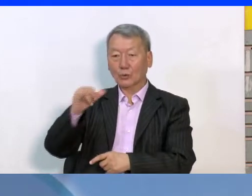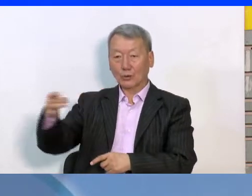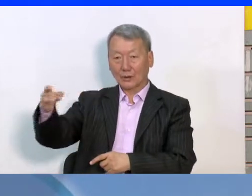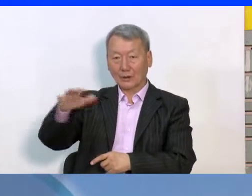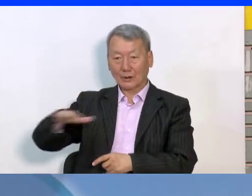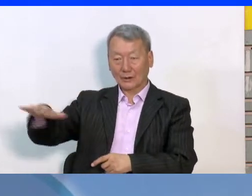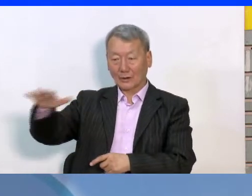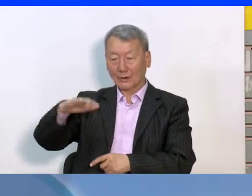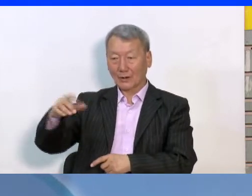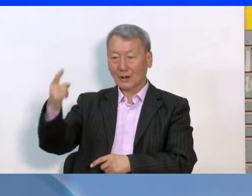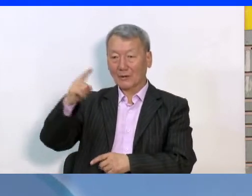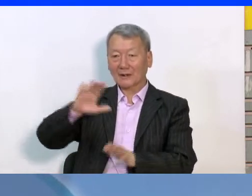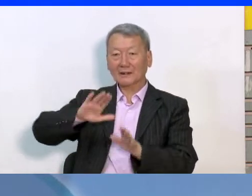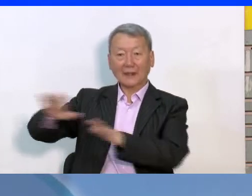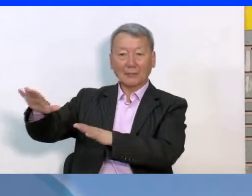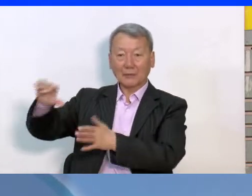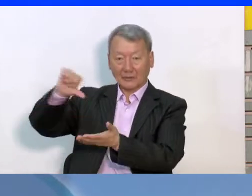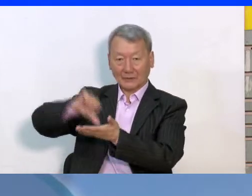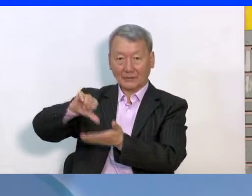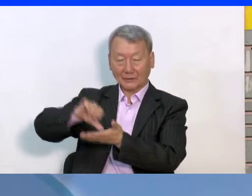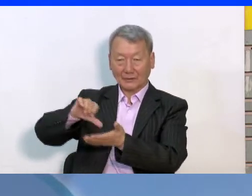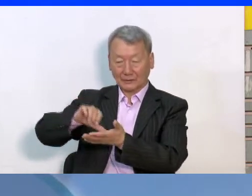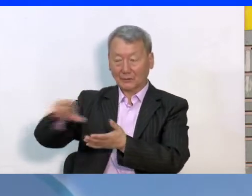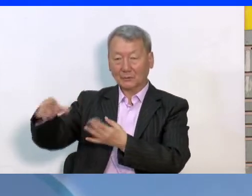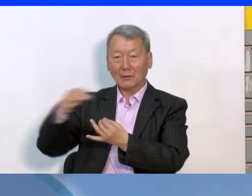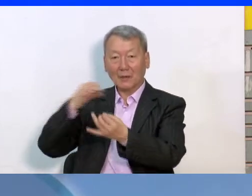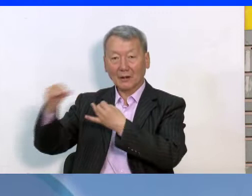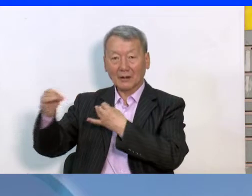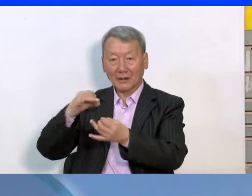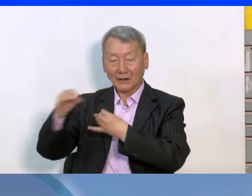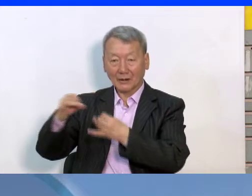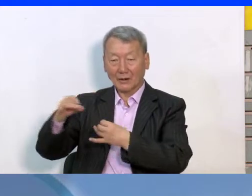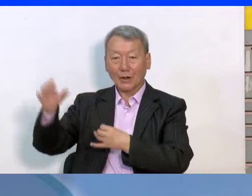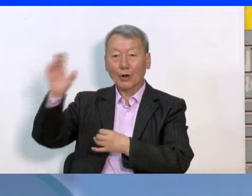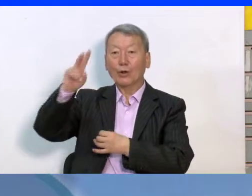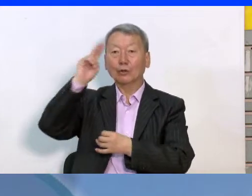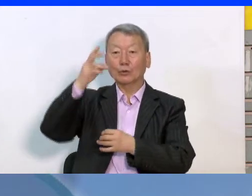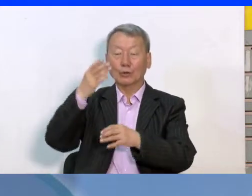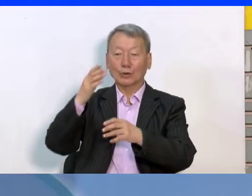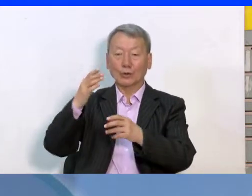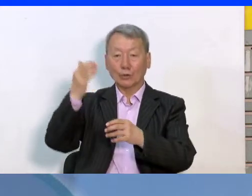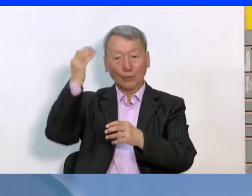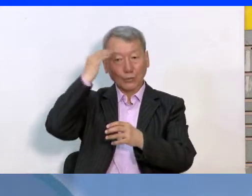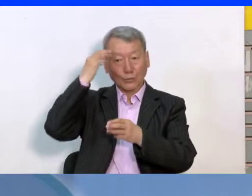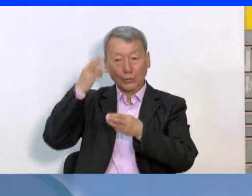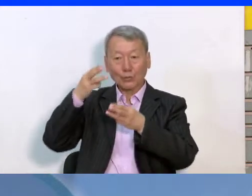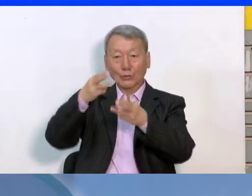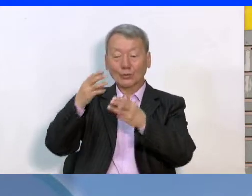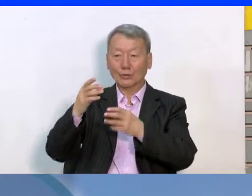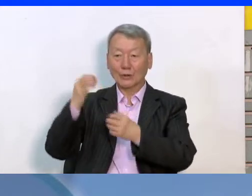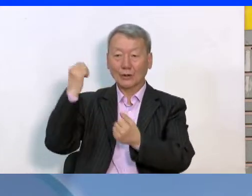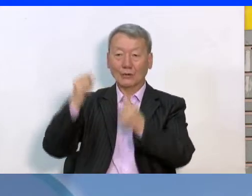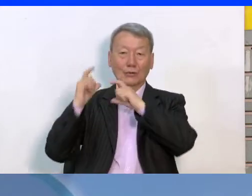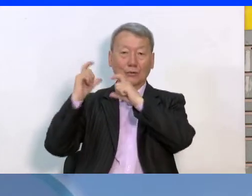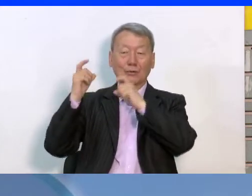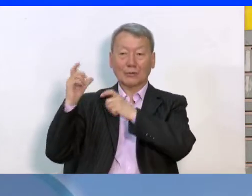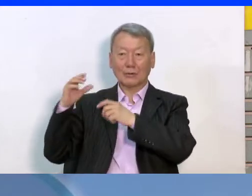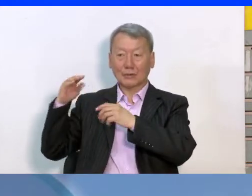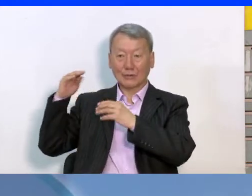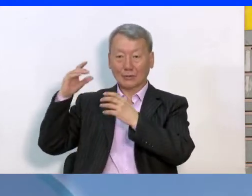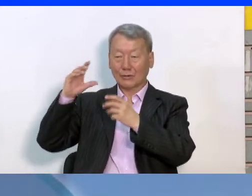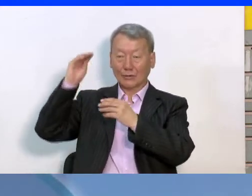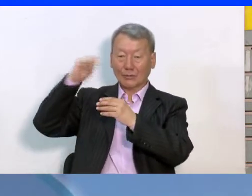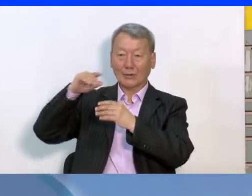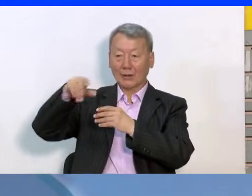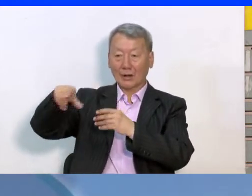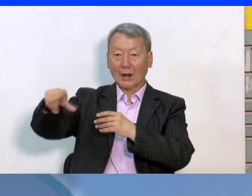администрациясынын биринчи орун басары да барып эл менен сүйлөшүп, ошол көмүр ташыган компаниялар менен сүйлөшүп, көк бел тарапта атайын